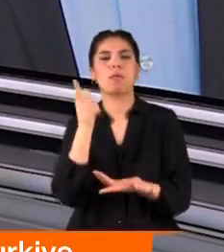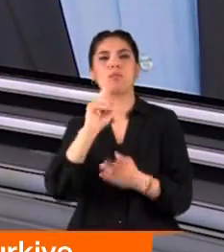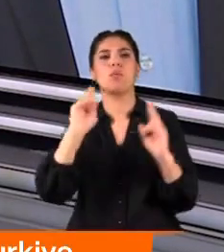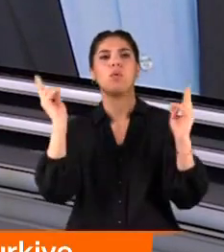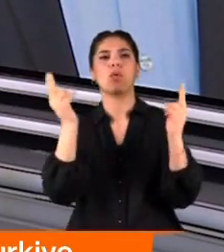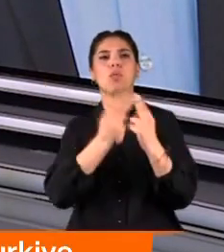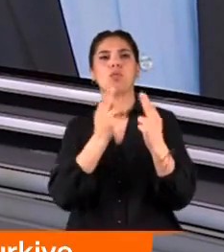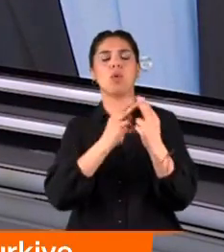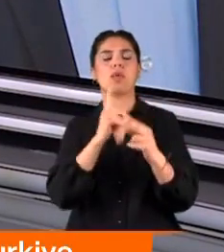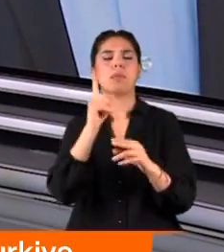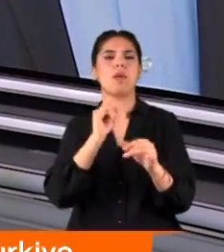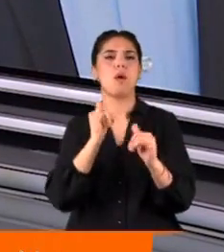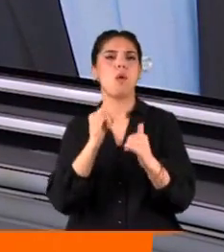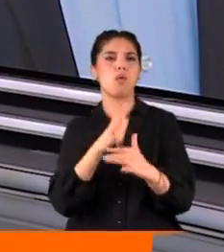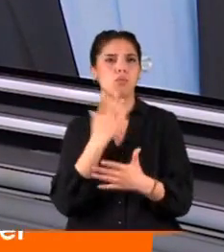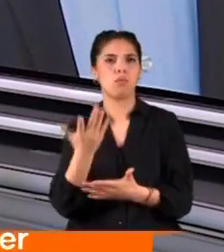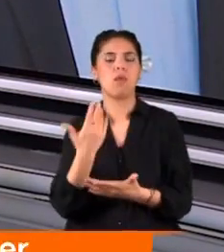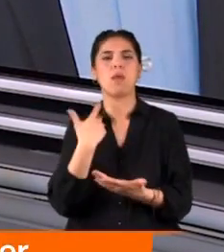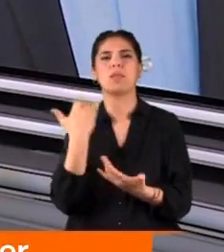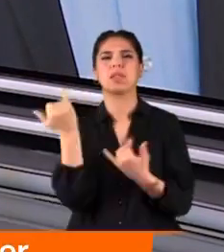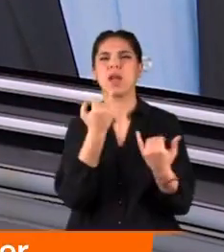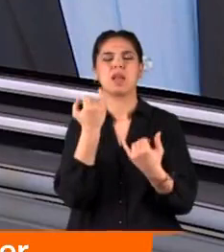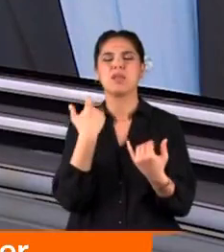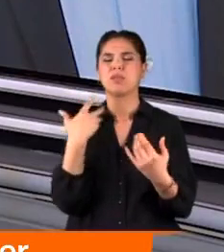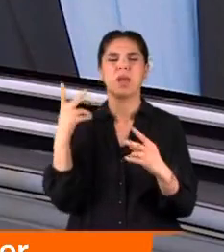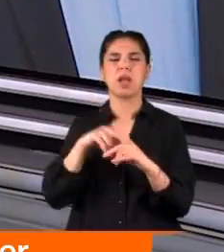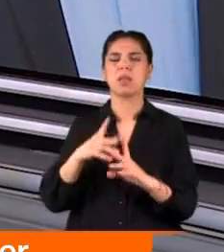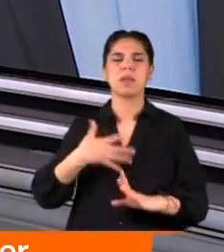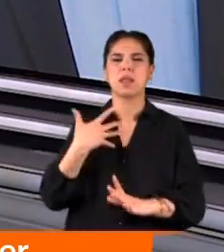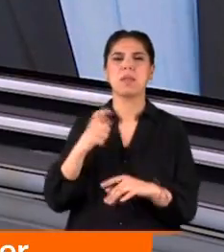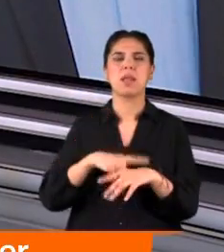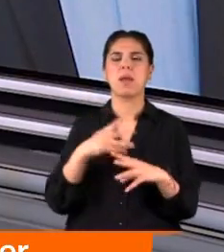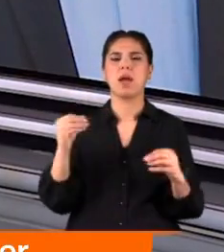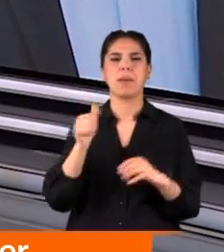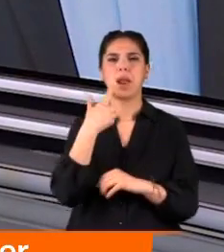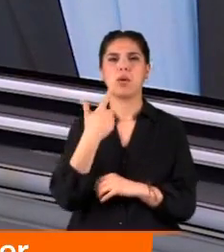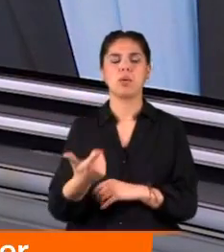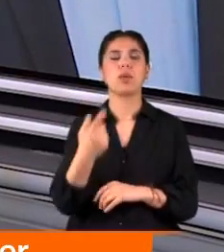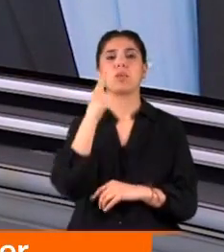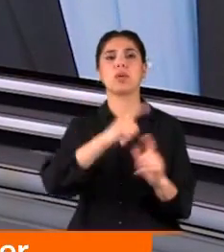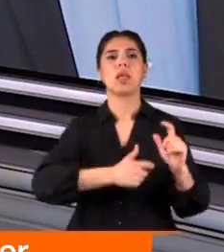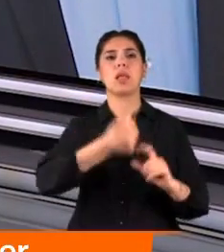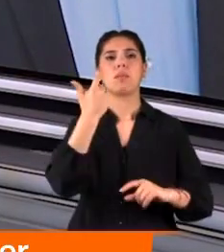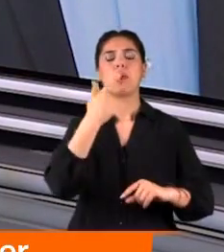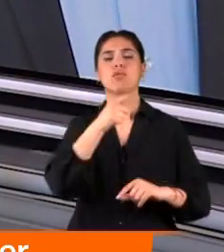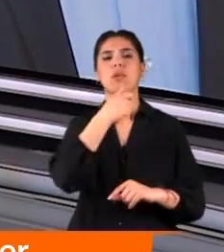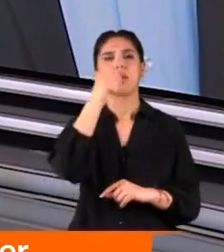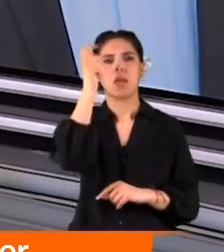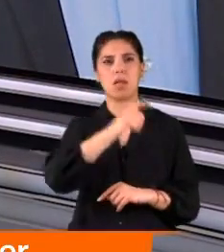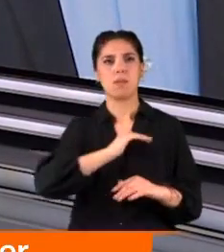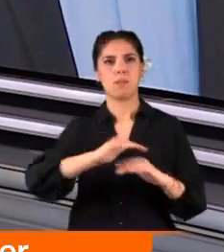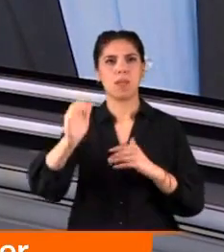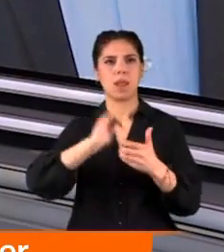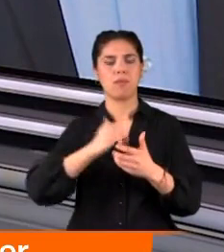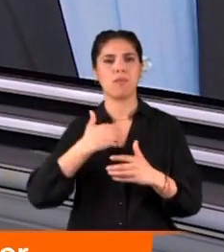Küresel çapta bir oyun var. Basit polemiklere girip zaman kaybedecek değiliz dedi. Hüdapar Genel Başkanı Yapıcıoğlu Millet İttifakı'nın da